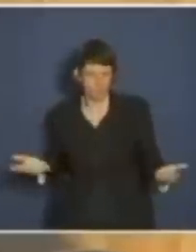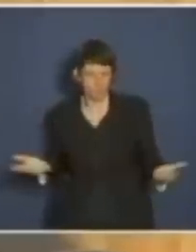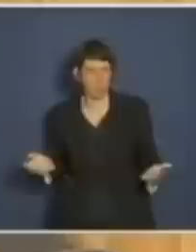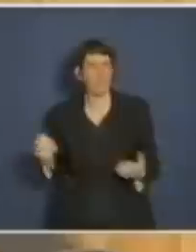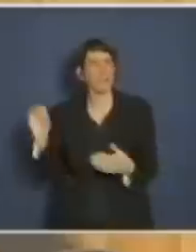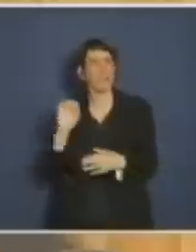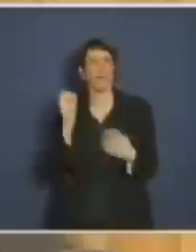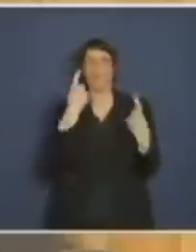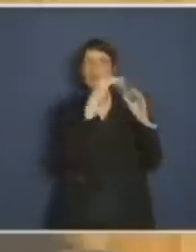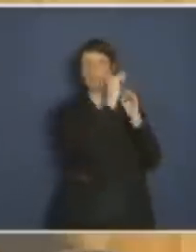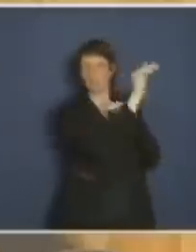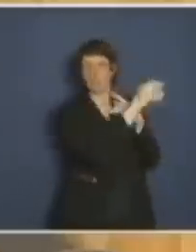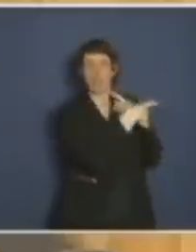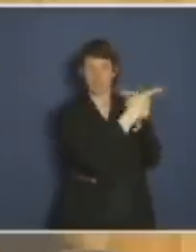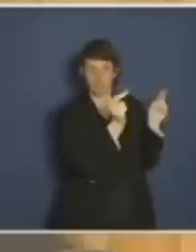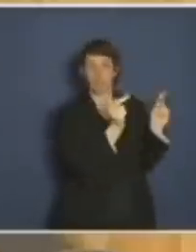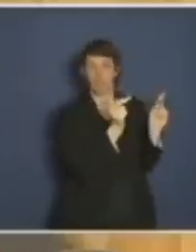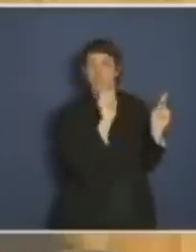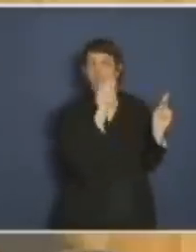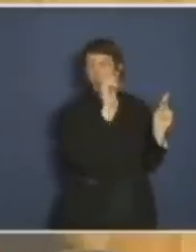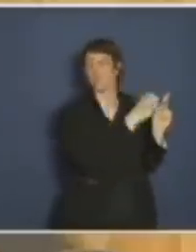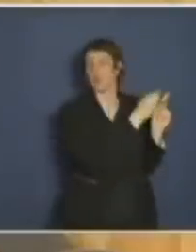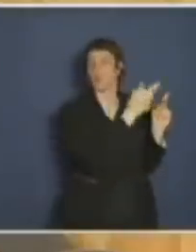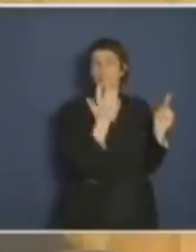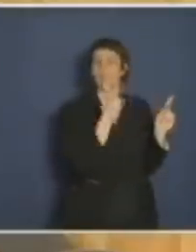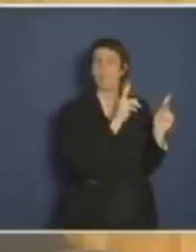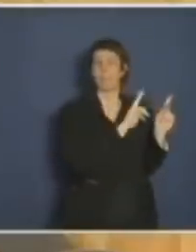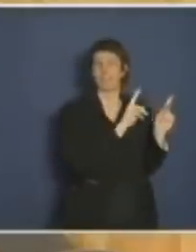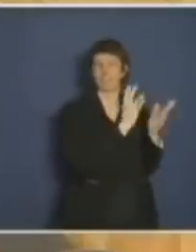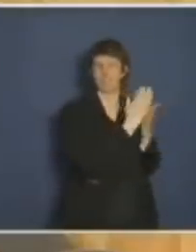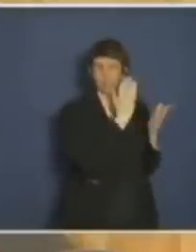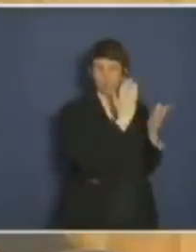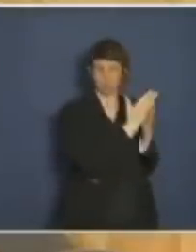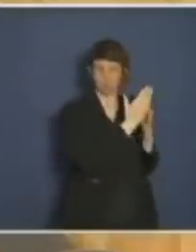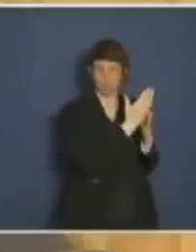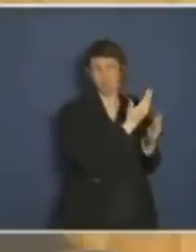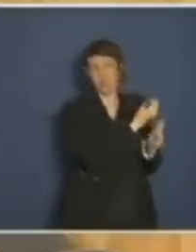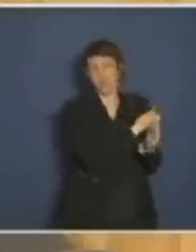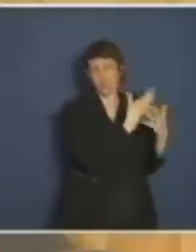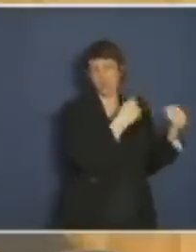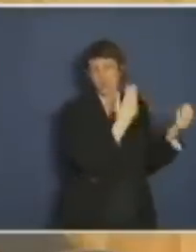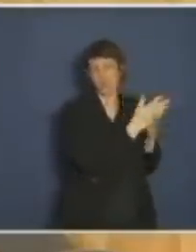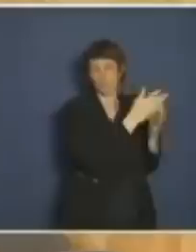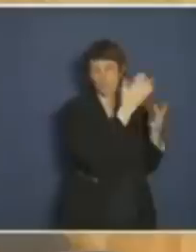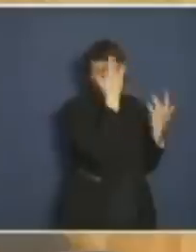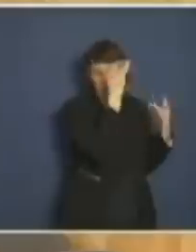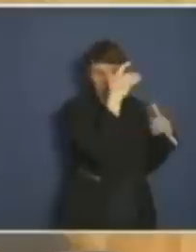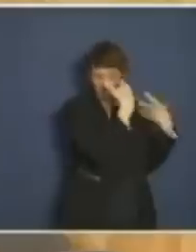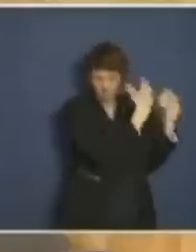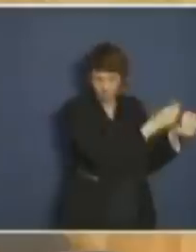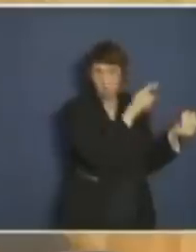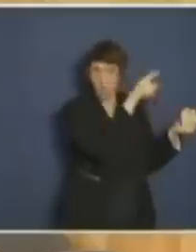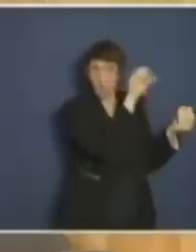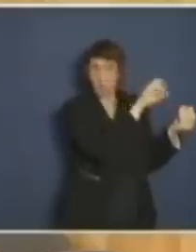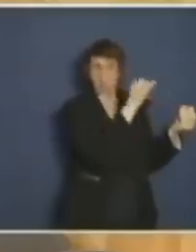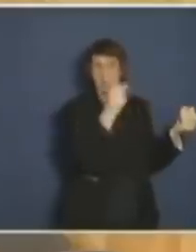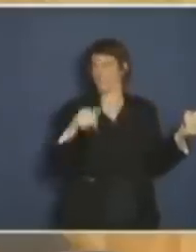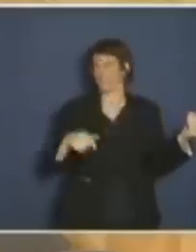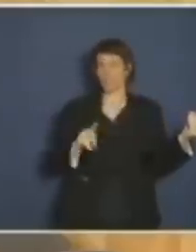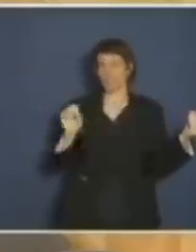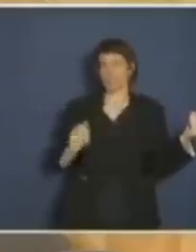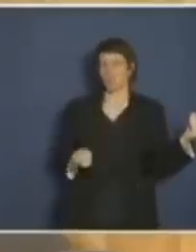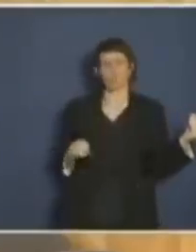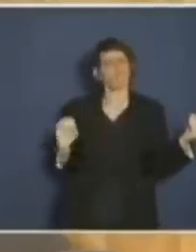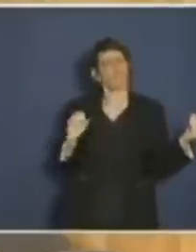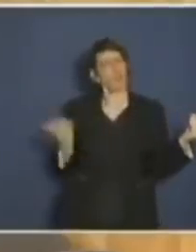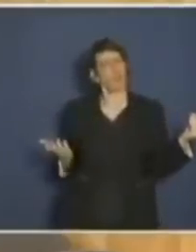warum ist es in anderen Ländern, wo auch mehrere Vakzins zugelassen wurden, schon möglich? Können Sie das ein bisschen erklären für diejenigen, die vielleicht